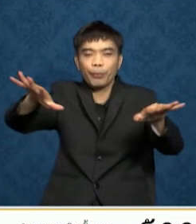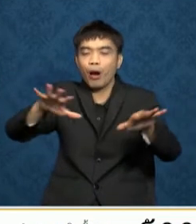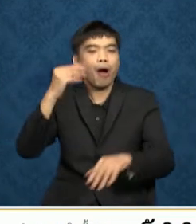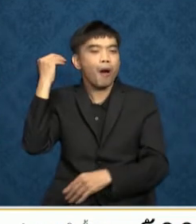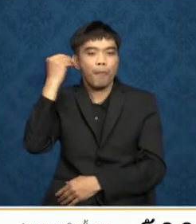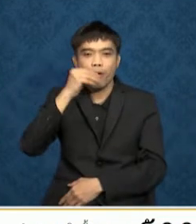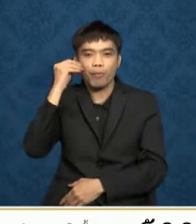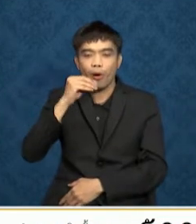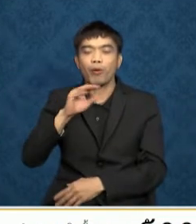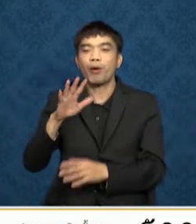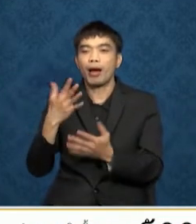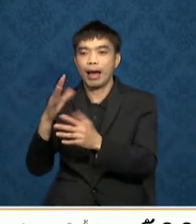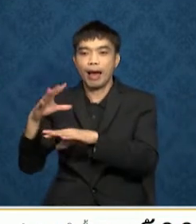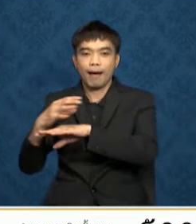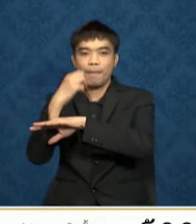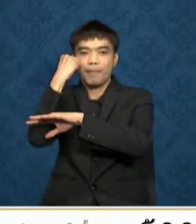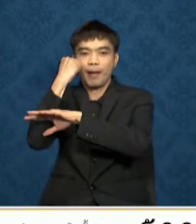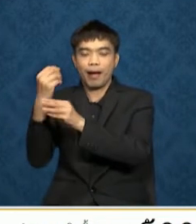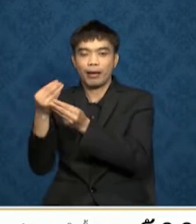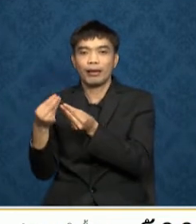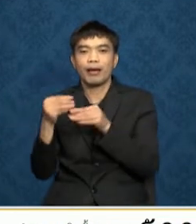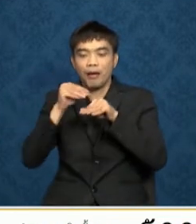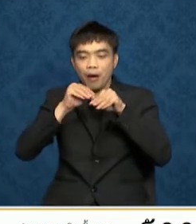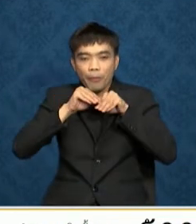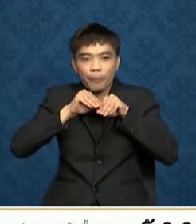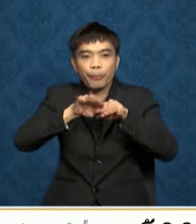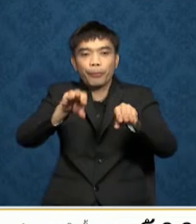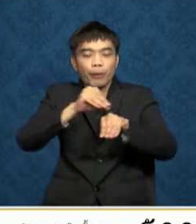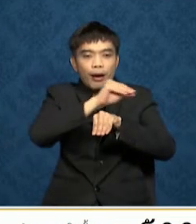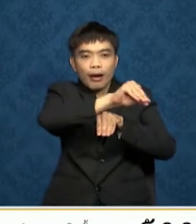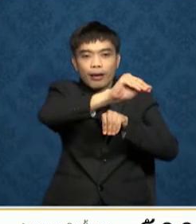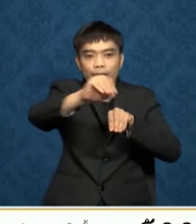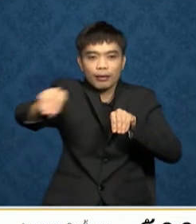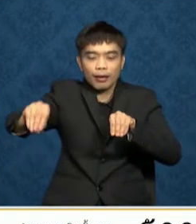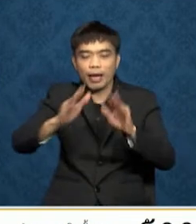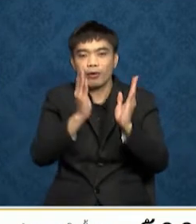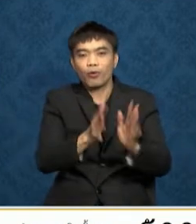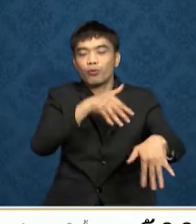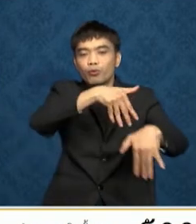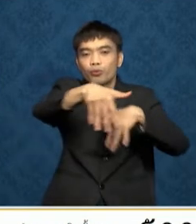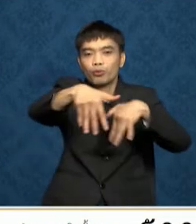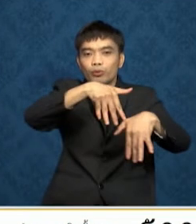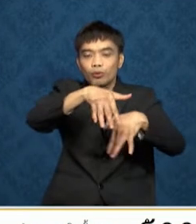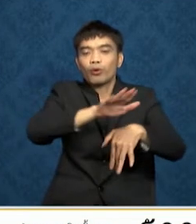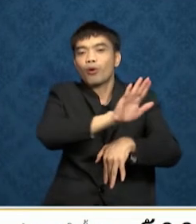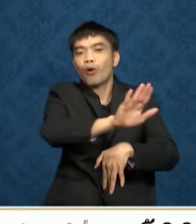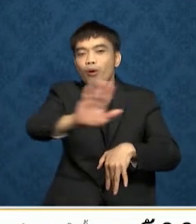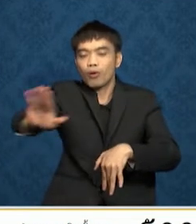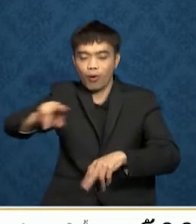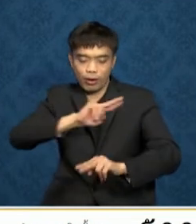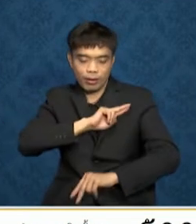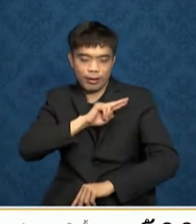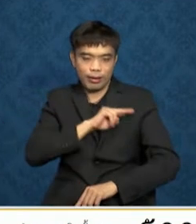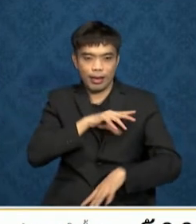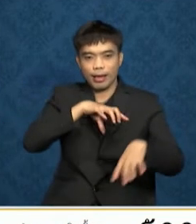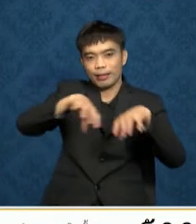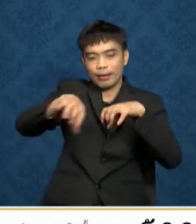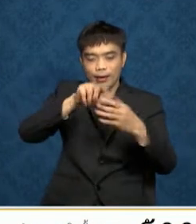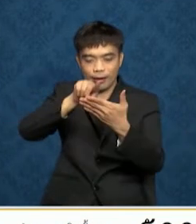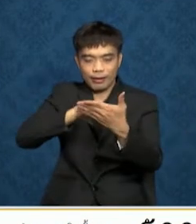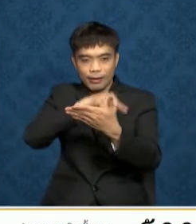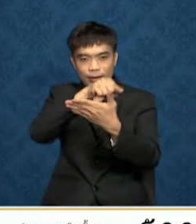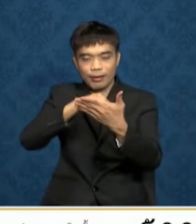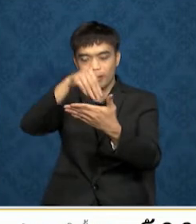อำนาจสู่องค์กรปกครองส่วนท้องถิ่นว่าจะให้ท้องถิ่นจัดการตนเองว่าจะมีการเลือกตั้งผู้